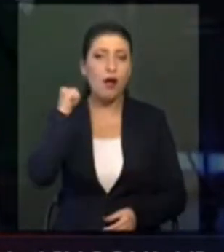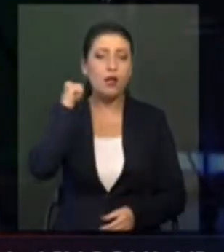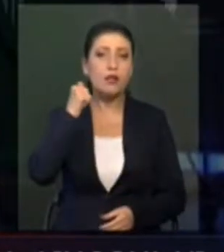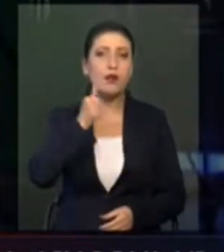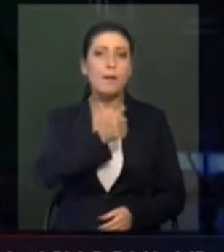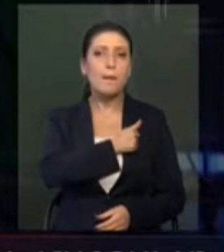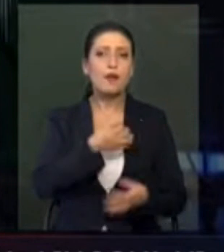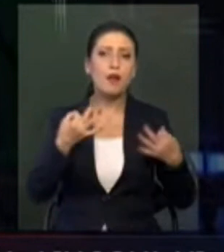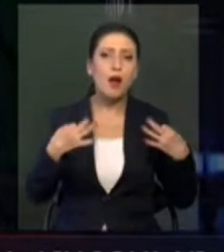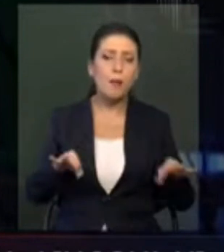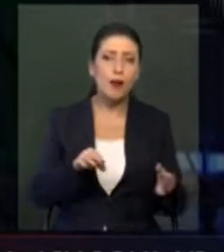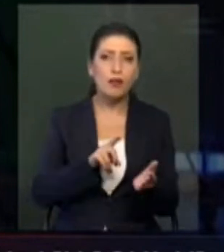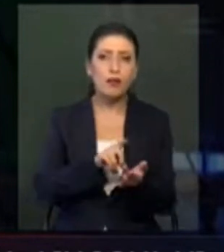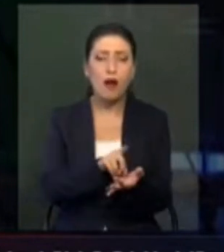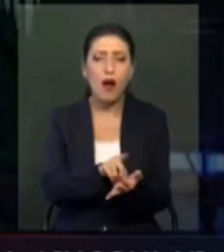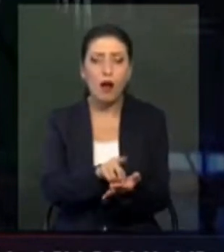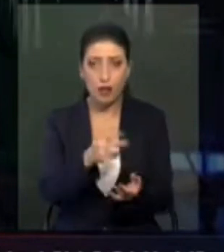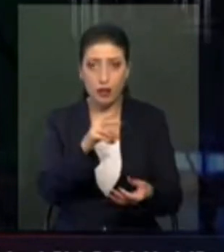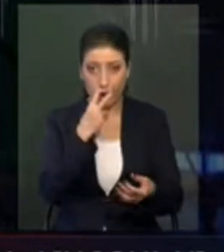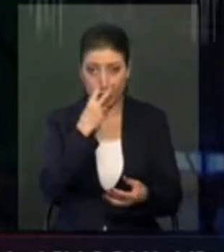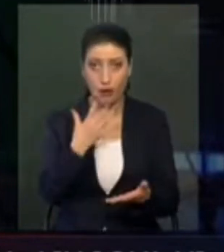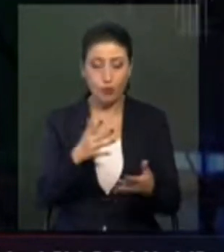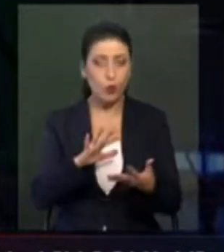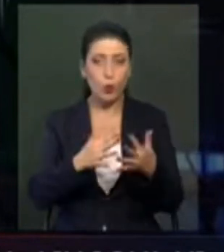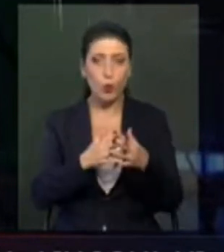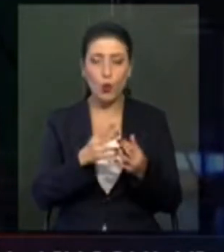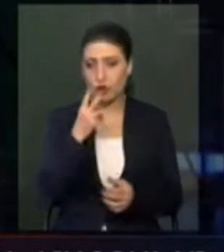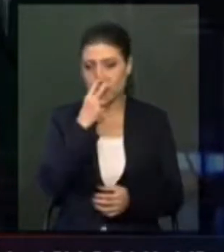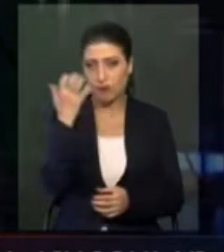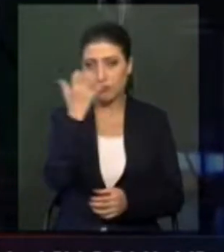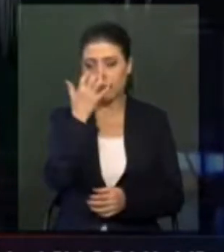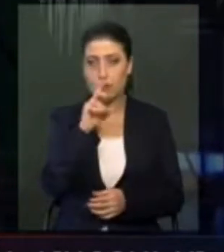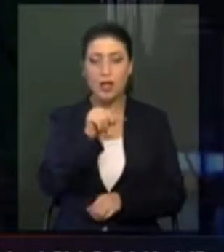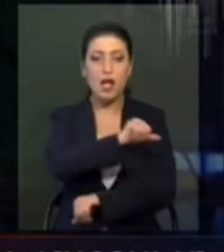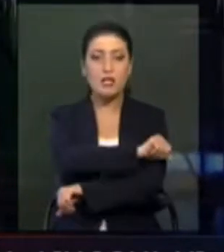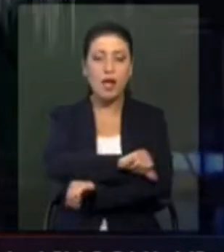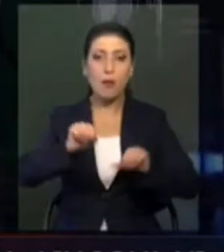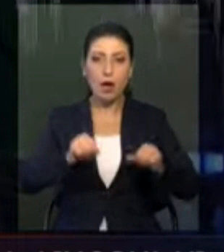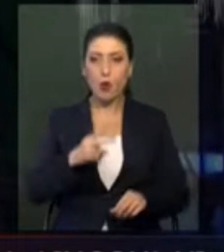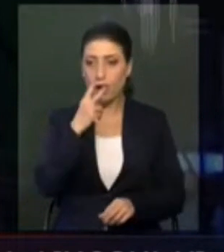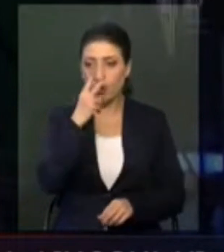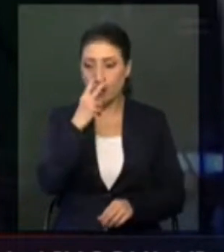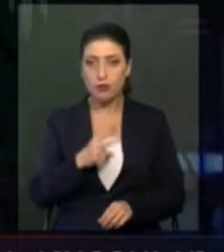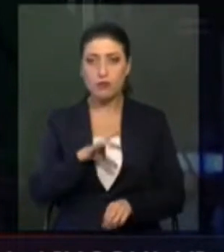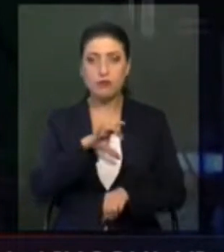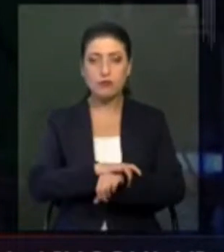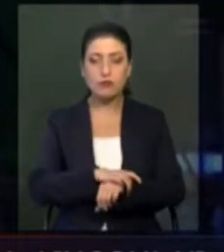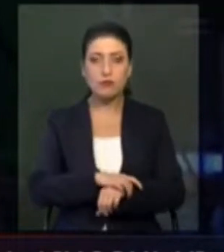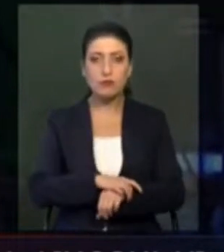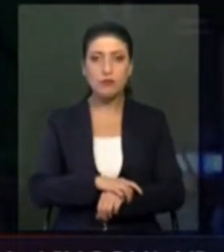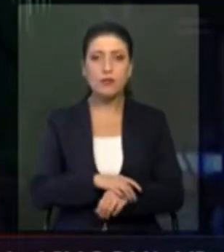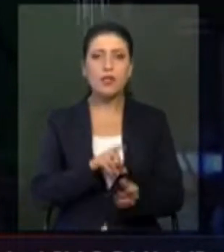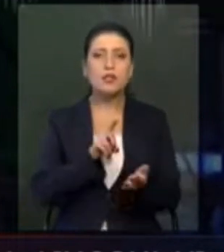մարտական մեքենայի, տանկա, ինչ։ Չէ, գյուղերից չի երևում, մենակ դիրքերից են կարող նկատել։ Հա, իսկ այդ